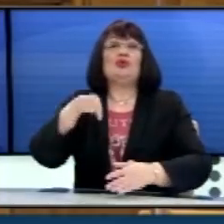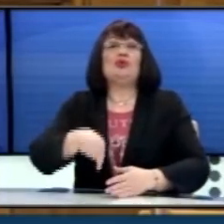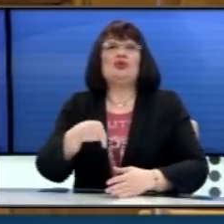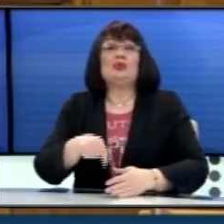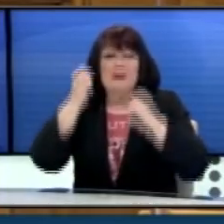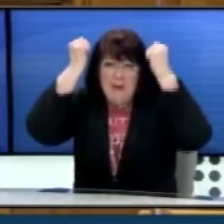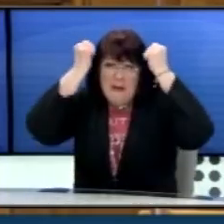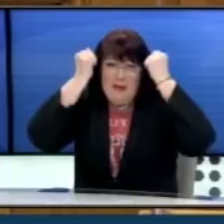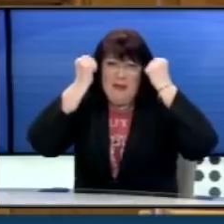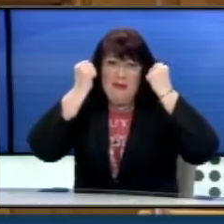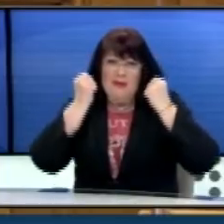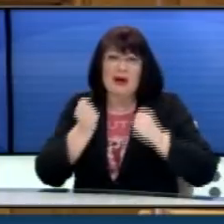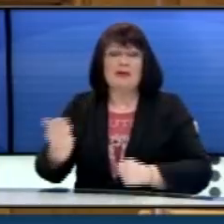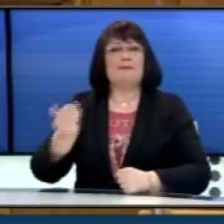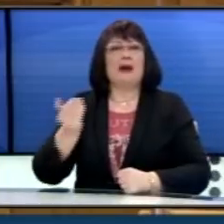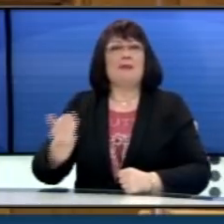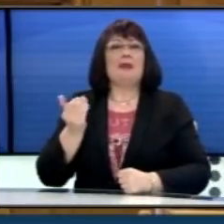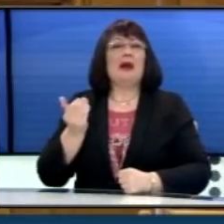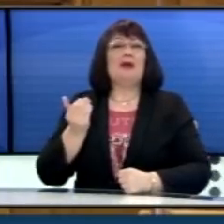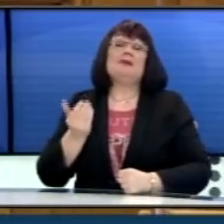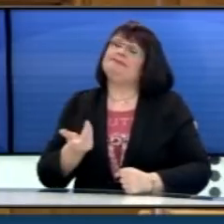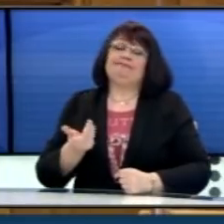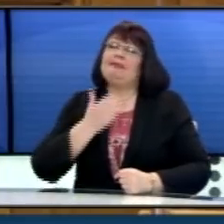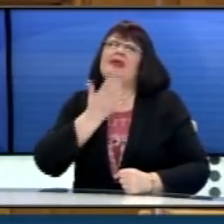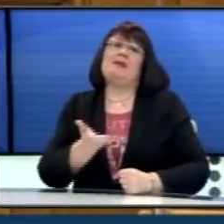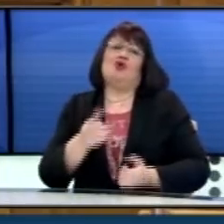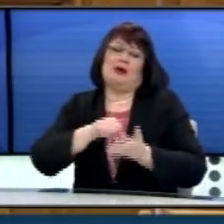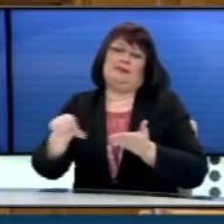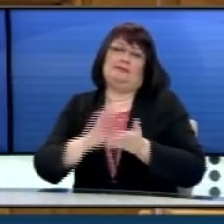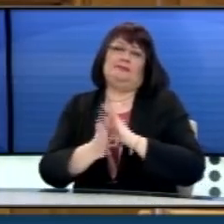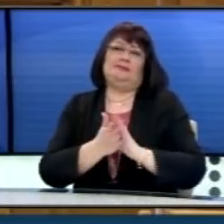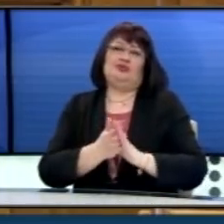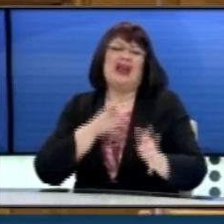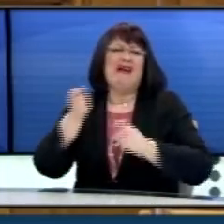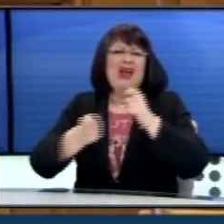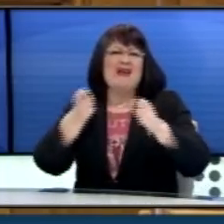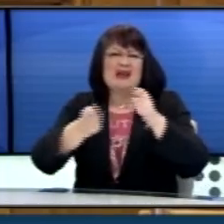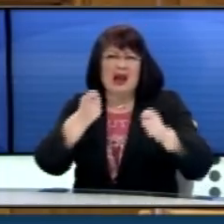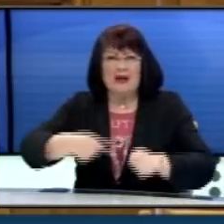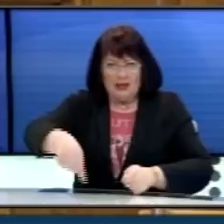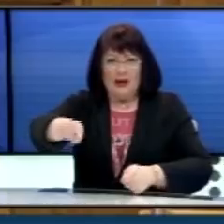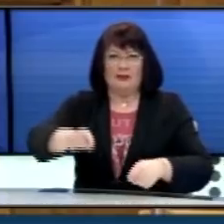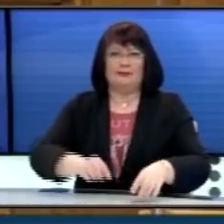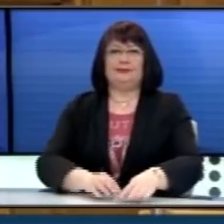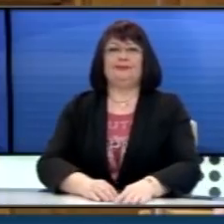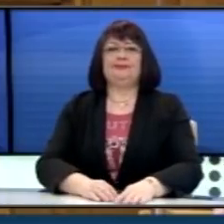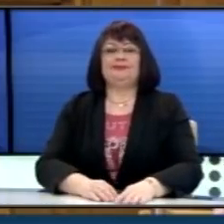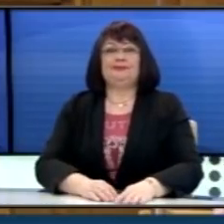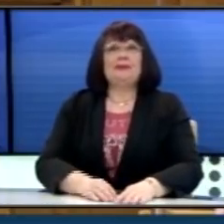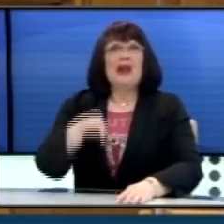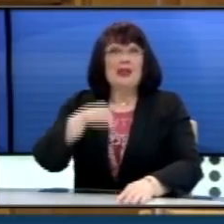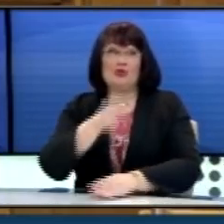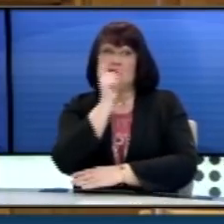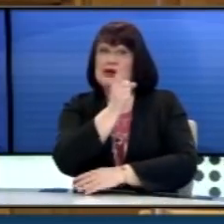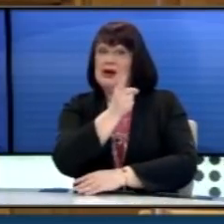ούτε τις ζημιές των προηγούμενων μήνων, ούτε τα συσσωρευμένα χρέη των επόμενων. Και εδώ